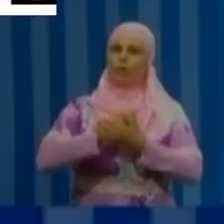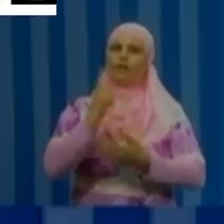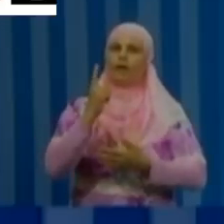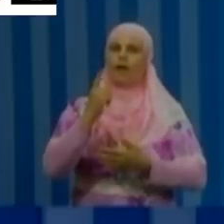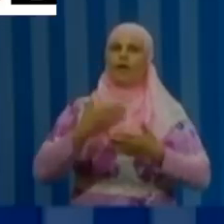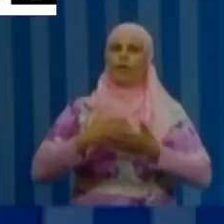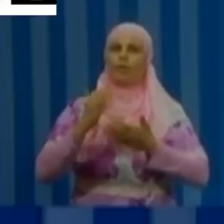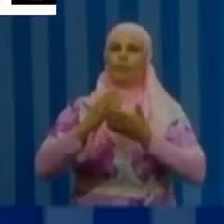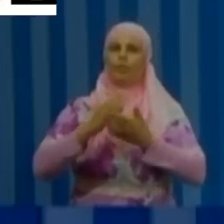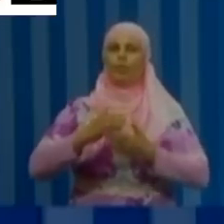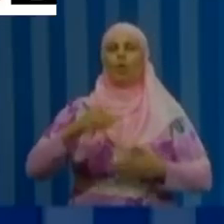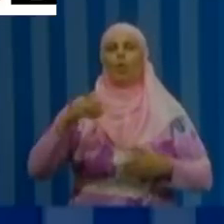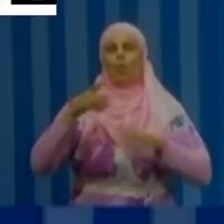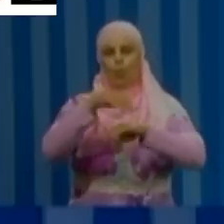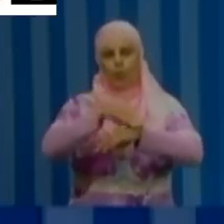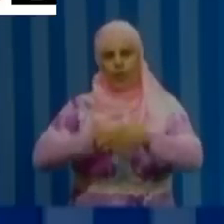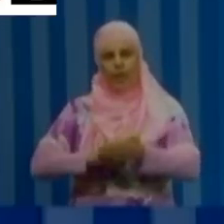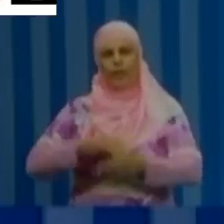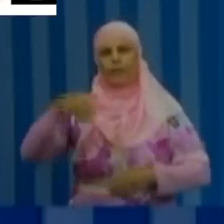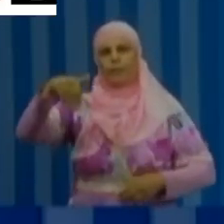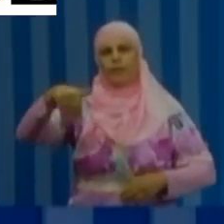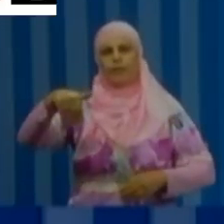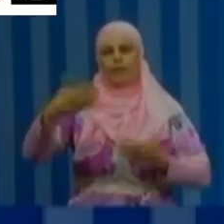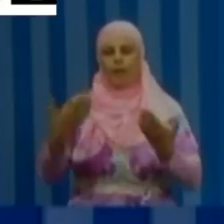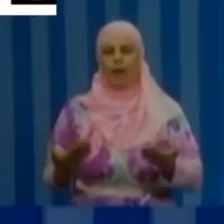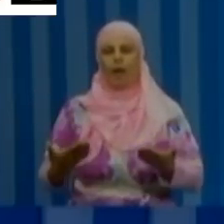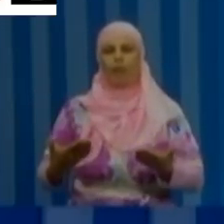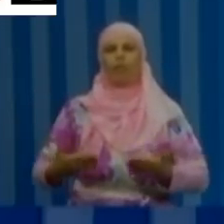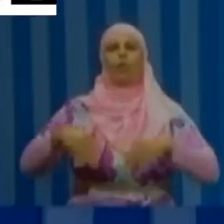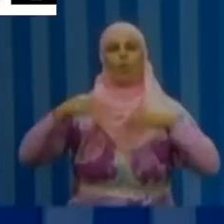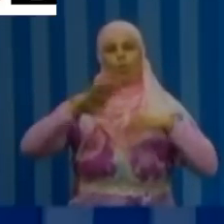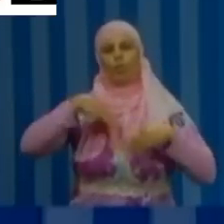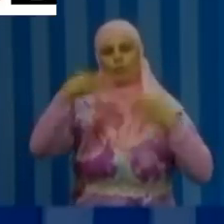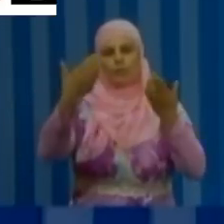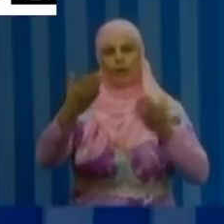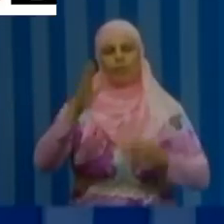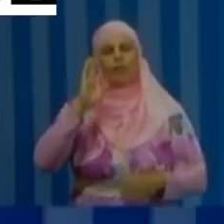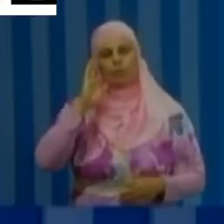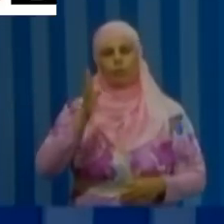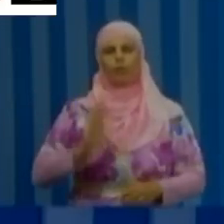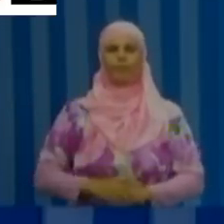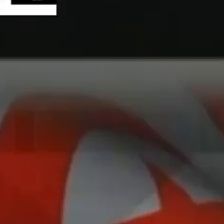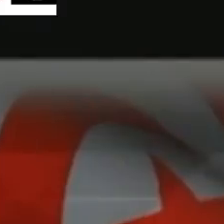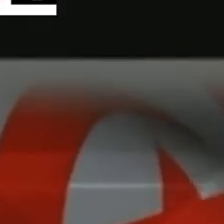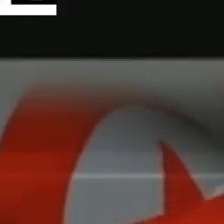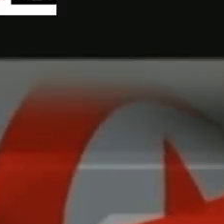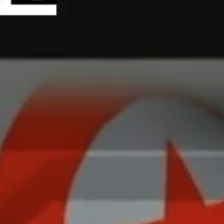نبن ولايه مدنين للحاضر ومستقبل ابنائنا شكرا والى